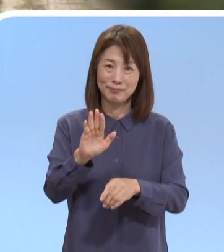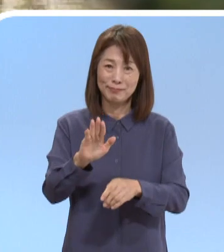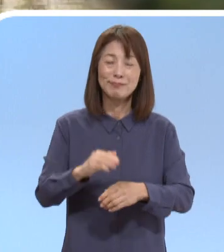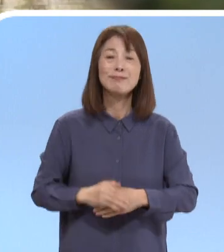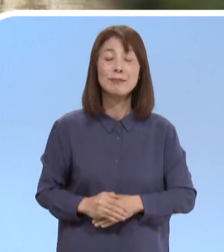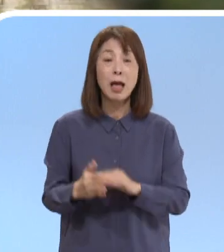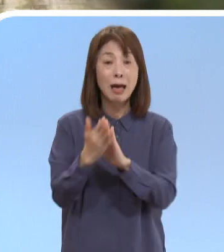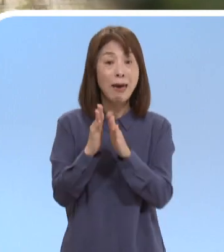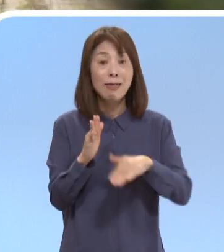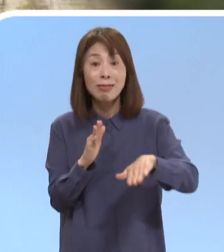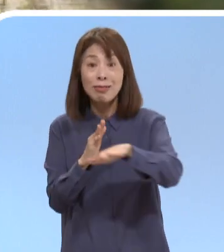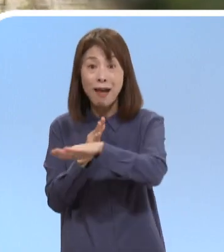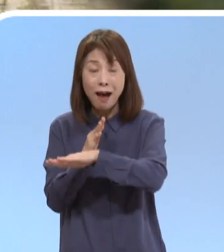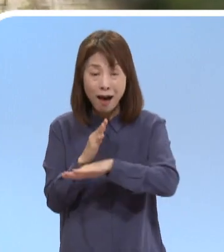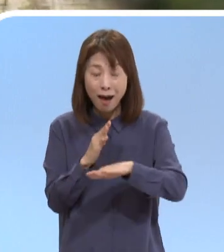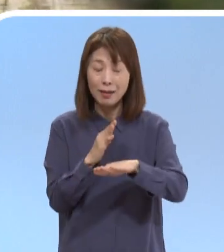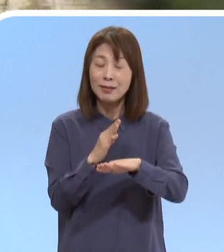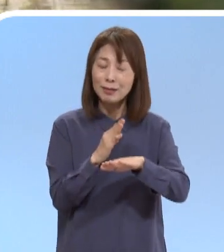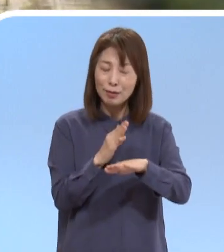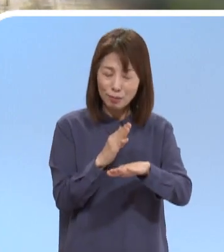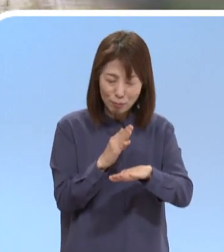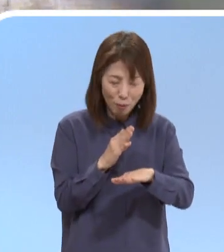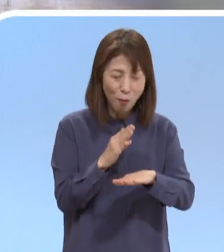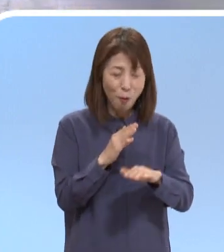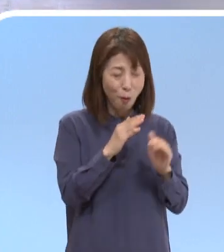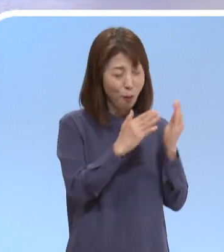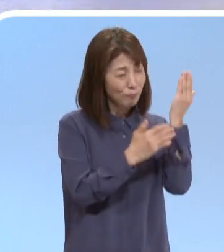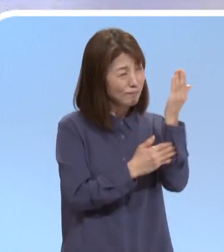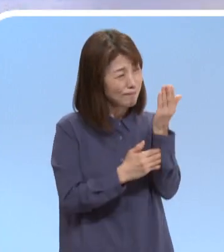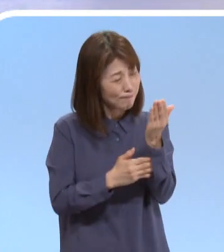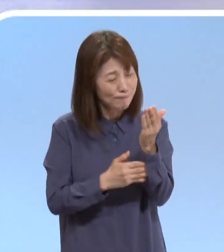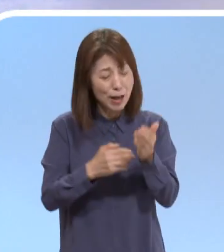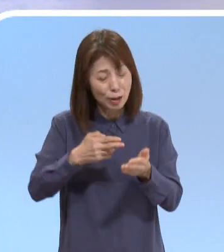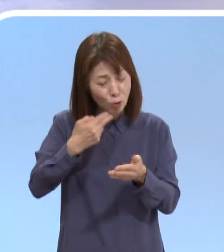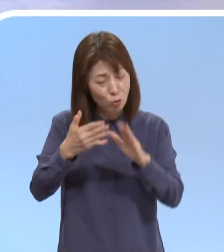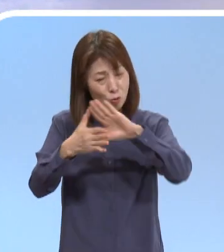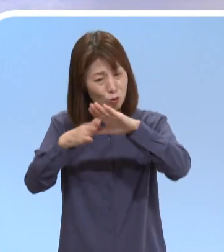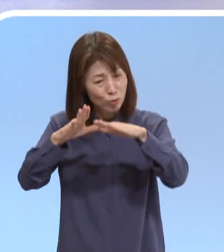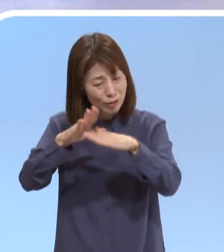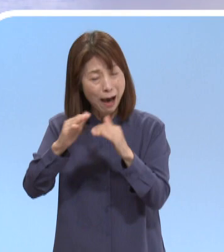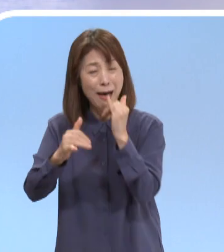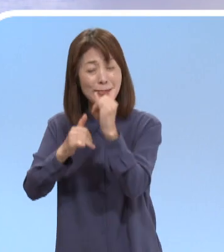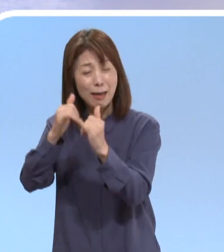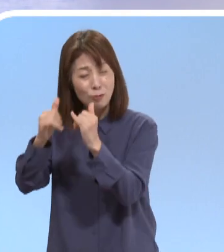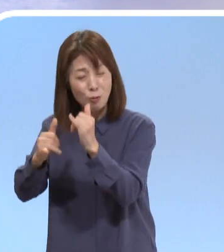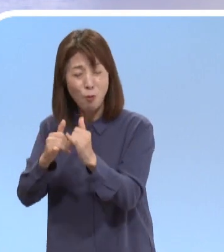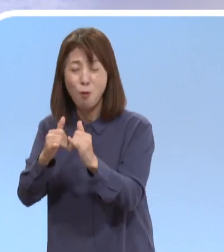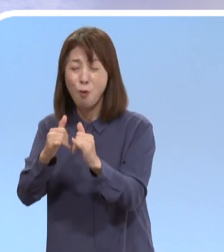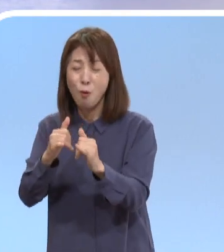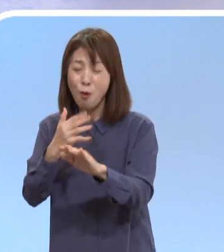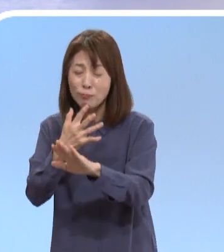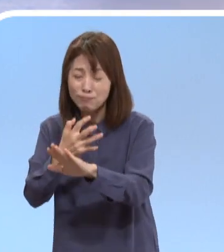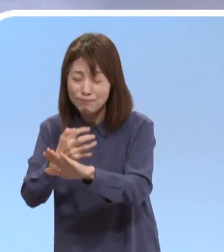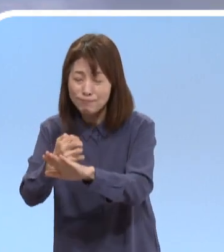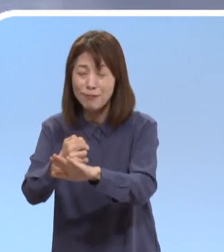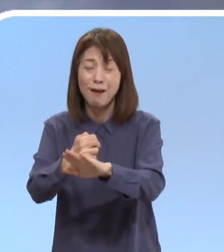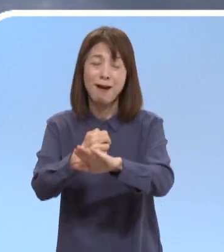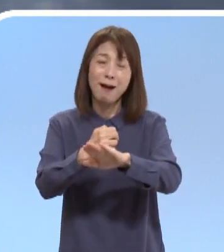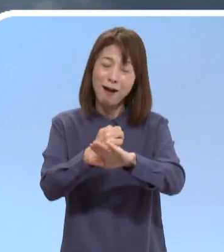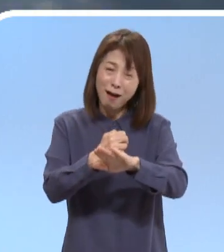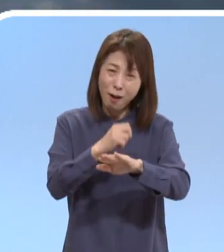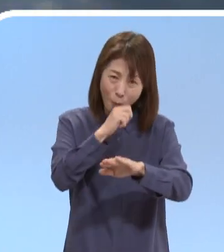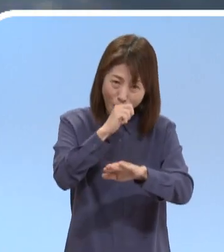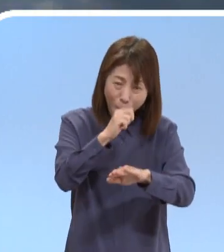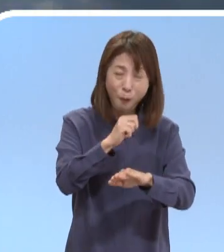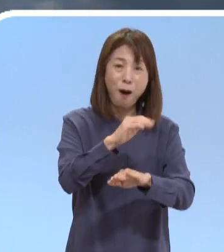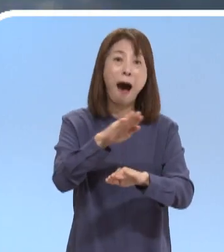葉。県内各地に根付く個性的な食や文化、伝統はその土地の風土や受け継いできた人の